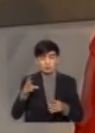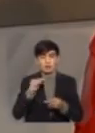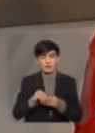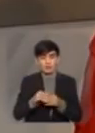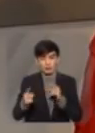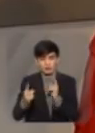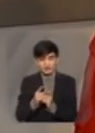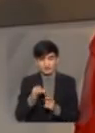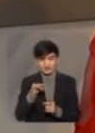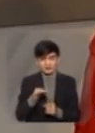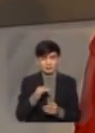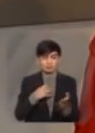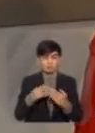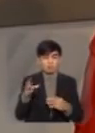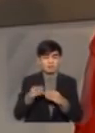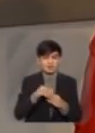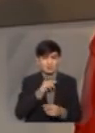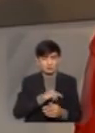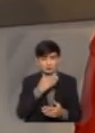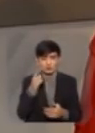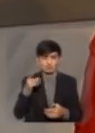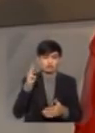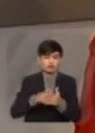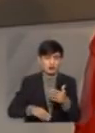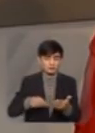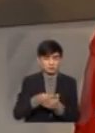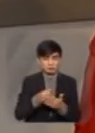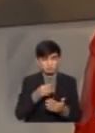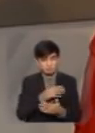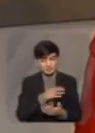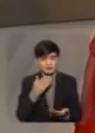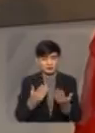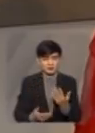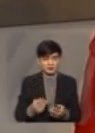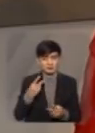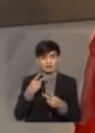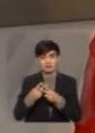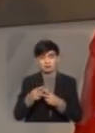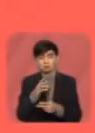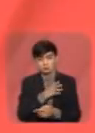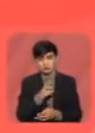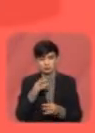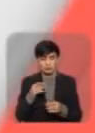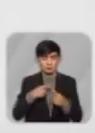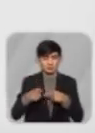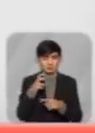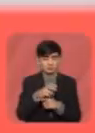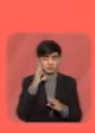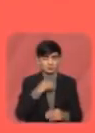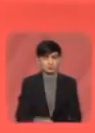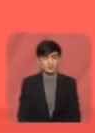агрессормен ешкім жұмыс істемейді. Ол мүмкін штраф төледі, мүмкін түрмеде отырды, иә.